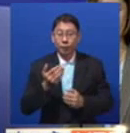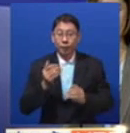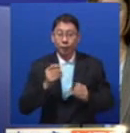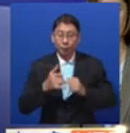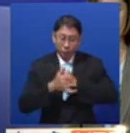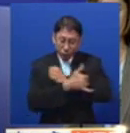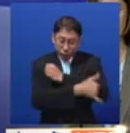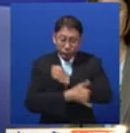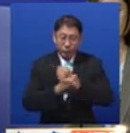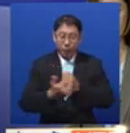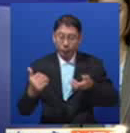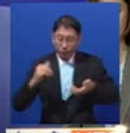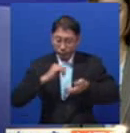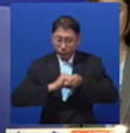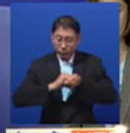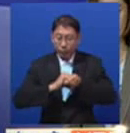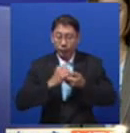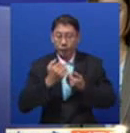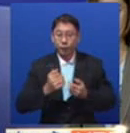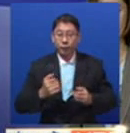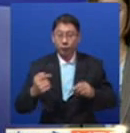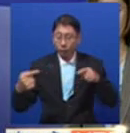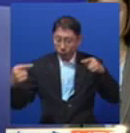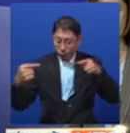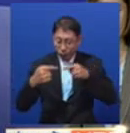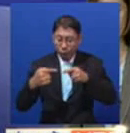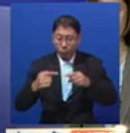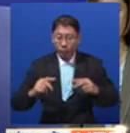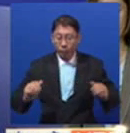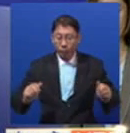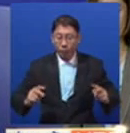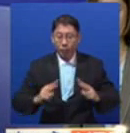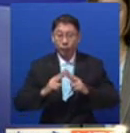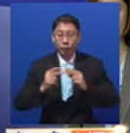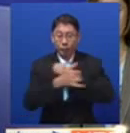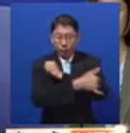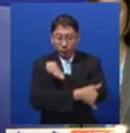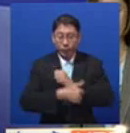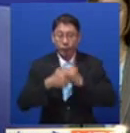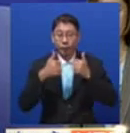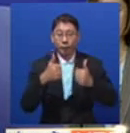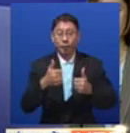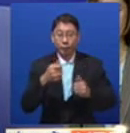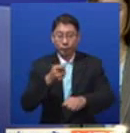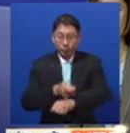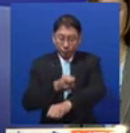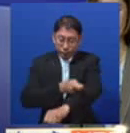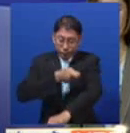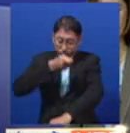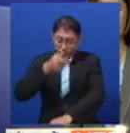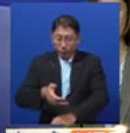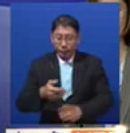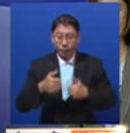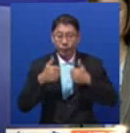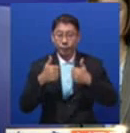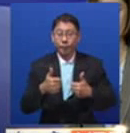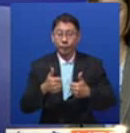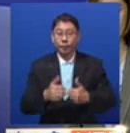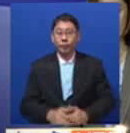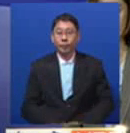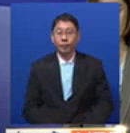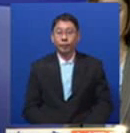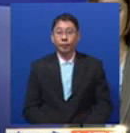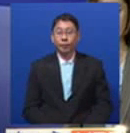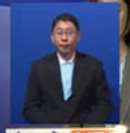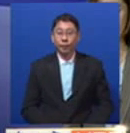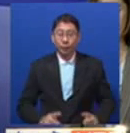สานผ่านสถานทูตต่างๆหรือประสานโดยตรงกับกระทรวงการต่างประเทศก็ได้โดยมีค่าตอบแทนผู้เสียหายดังนี้ครับ